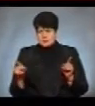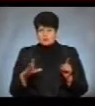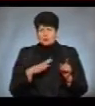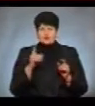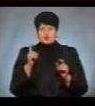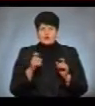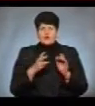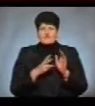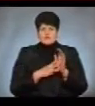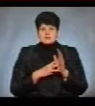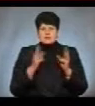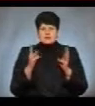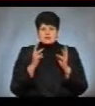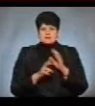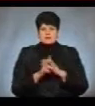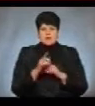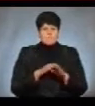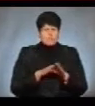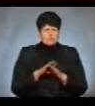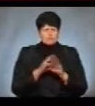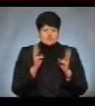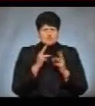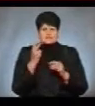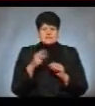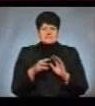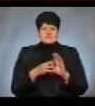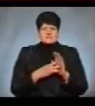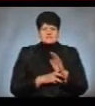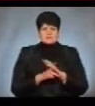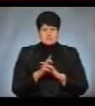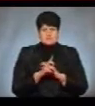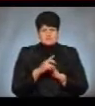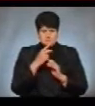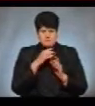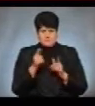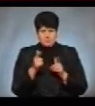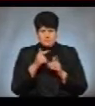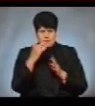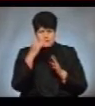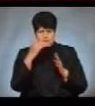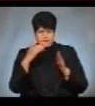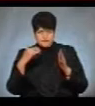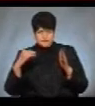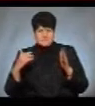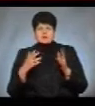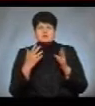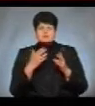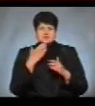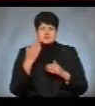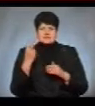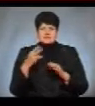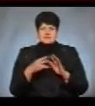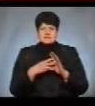пожеж у церквах. Повністю згоріли 28 дерев'яних храмів. Ми підготували хронологію церковних пожеж за останні 8 років в Україні. Давайте